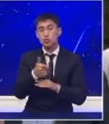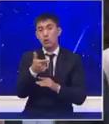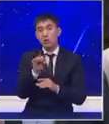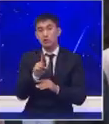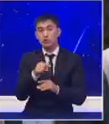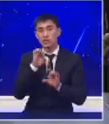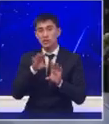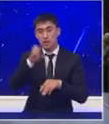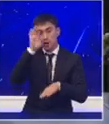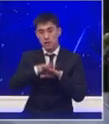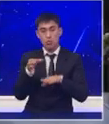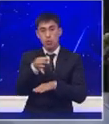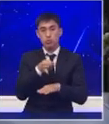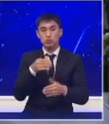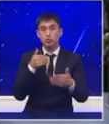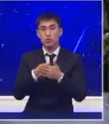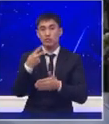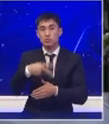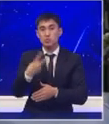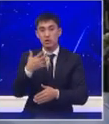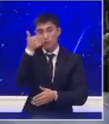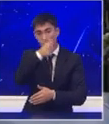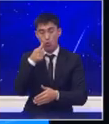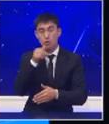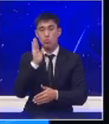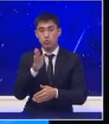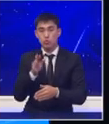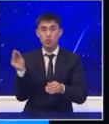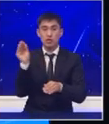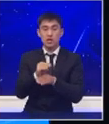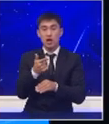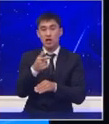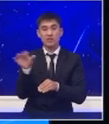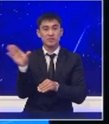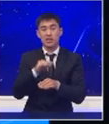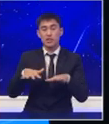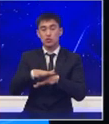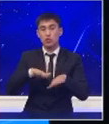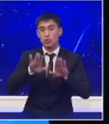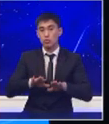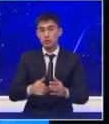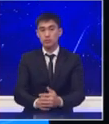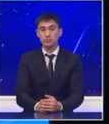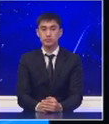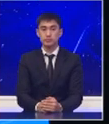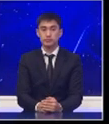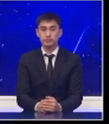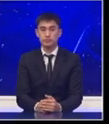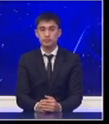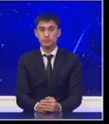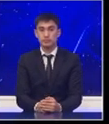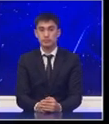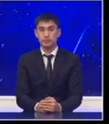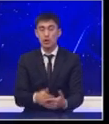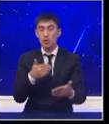топливу, рассказал аким области. А до 2025 года будут газифицированы все населенные пункты. До